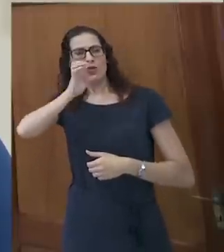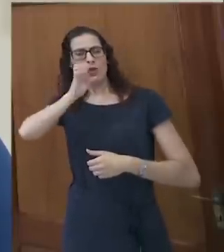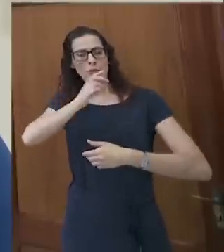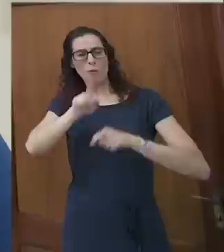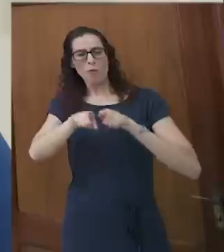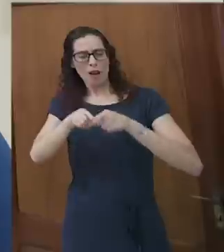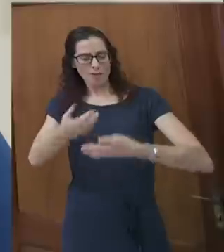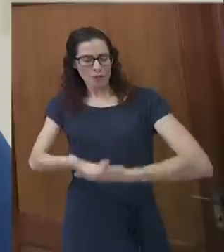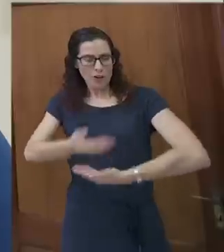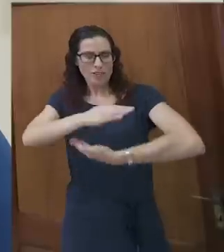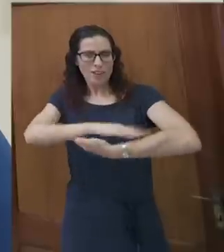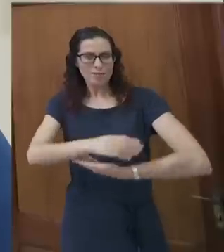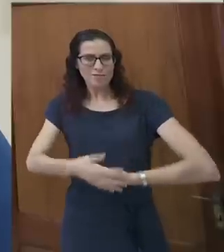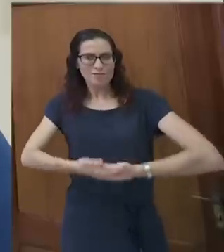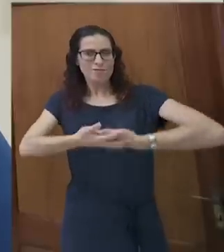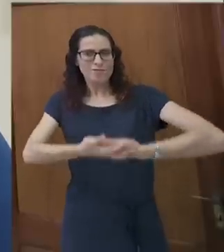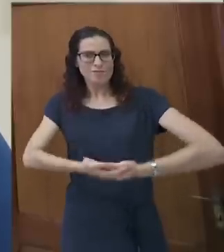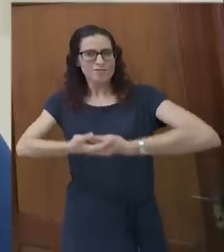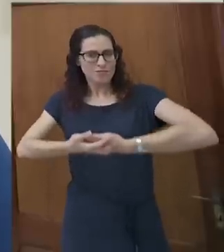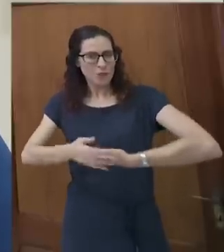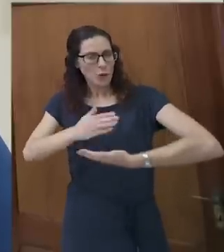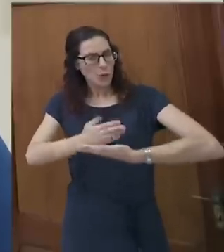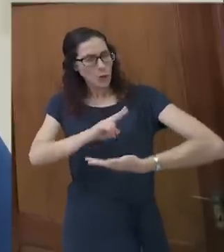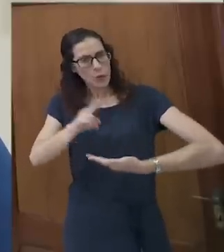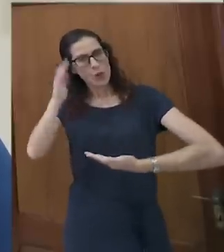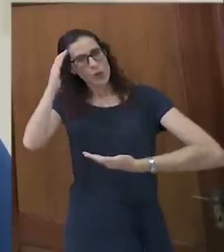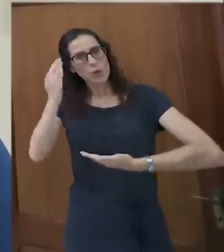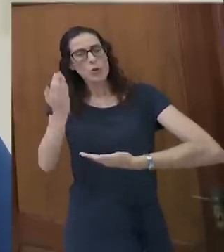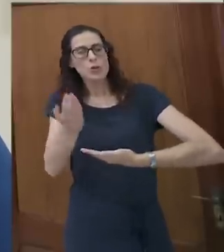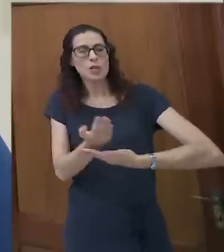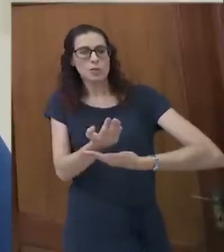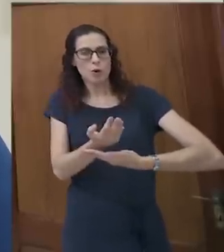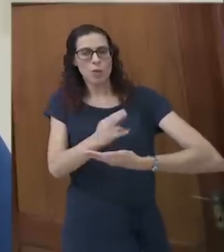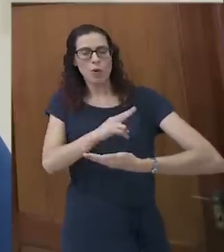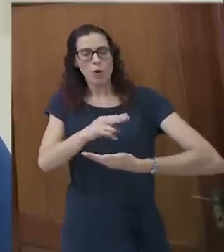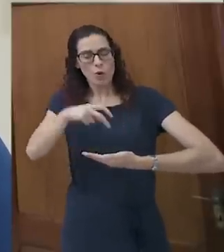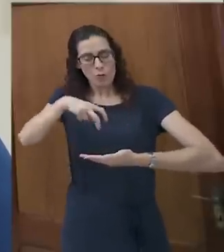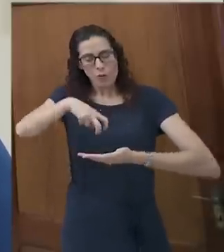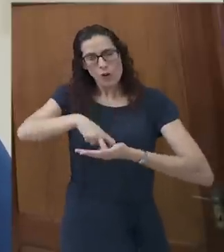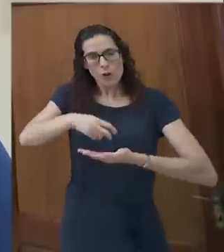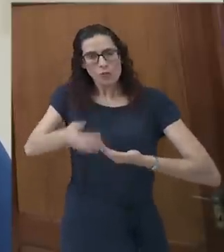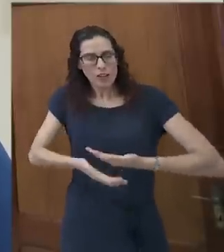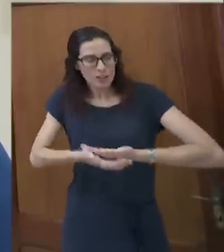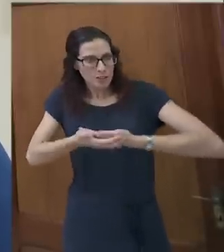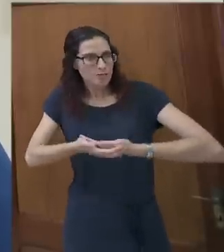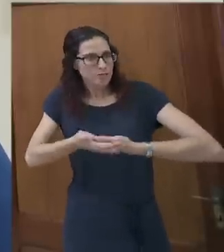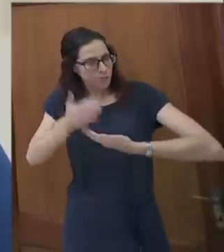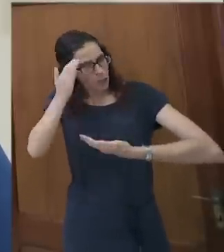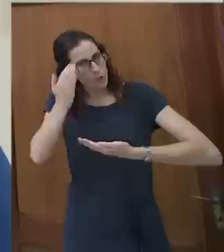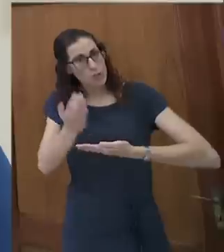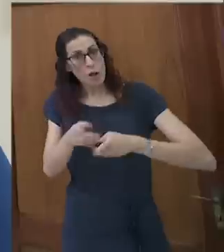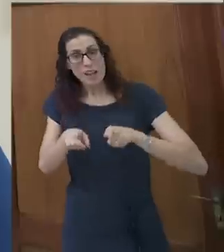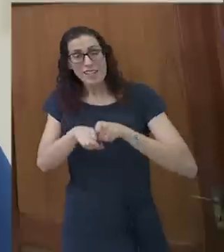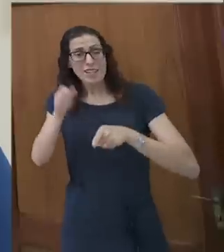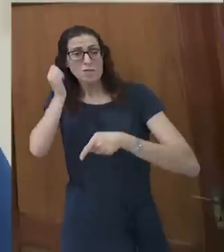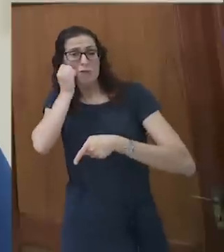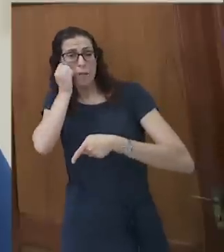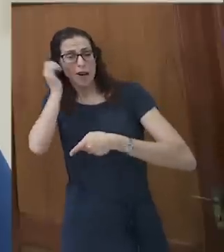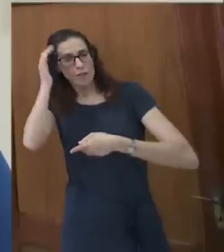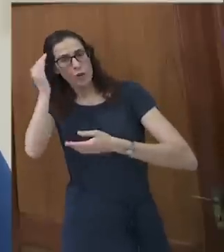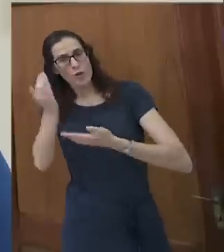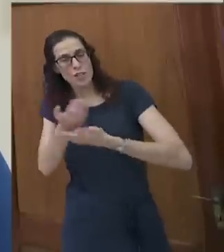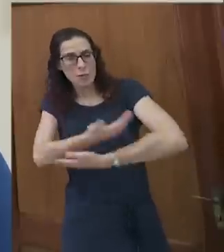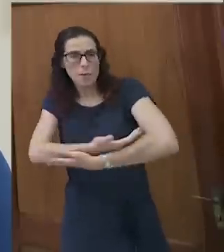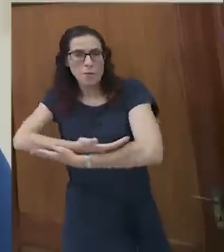tintrefaw u jżelu bikom fuq l-irkubtejn. Bħal maqom tfarraċ il-bina, hekk jiena